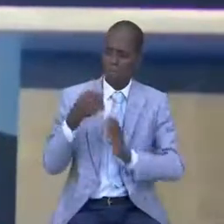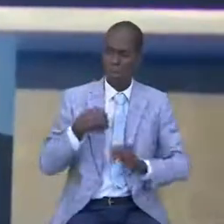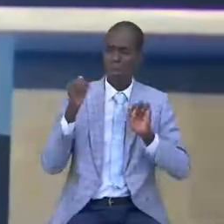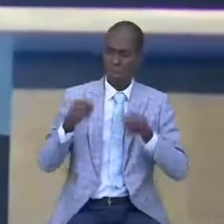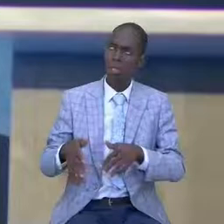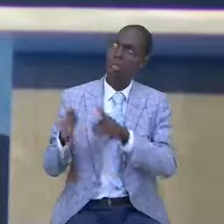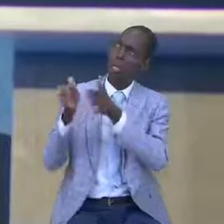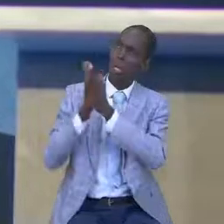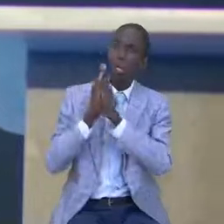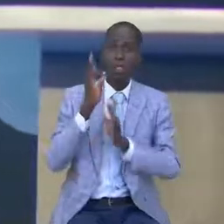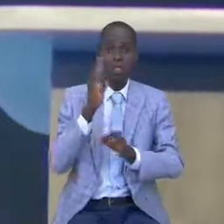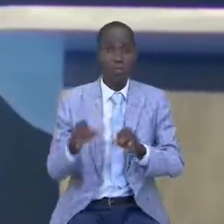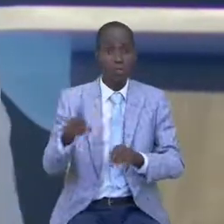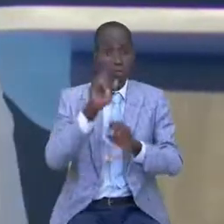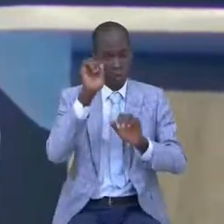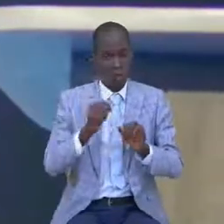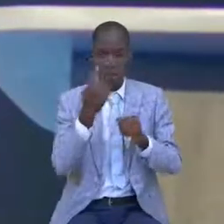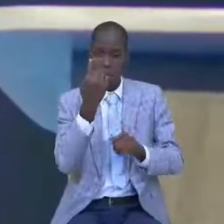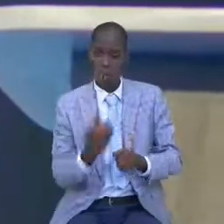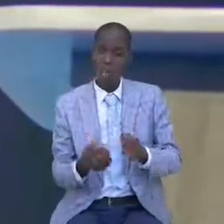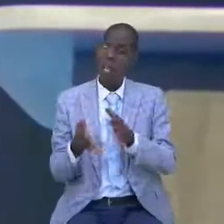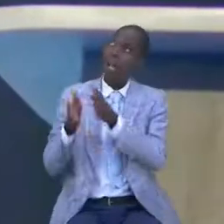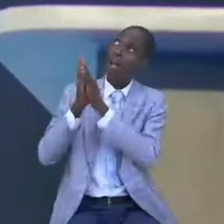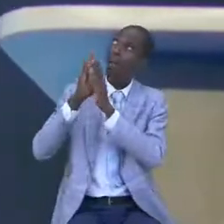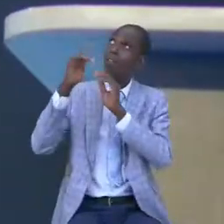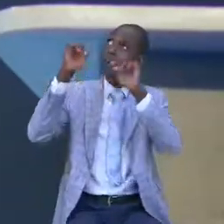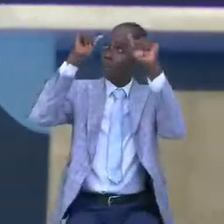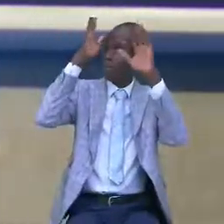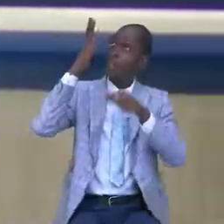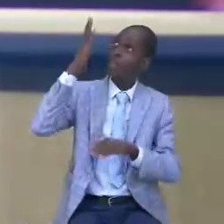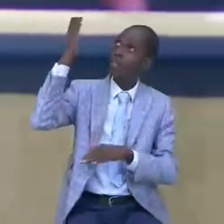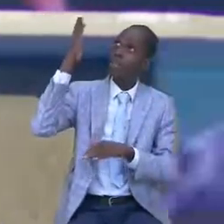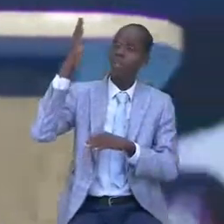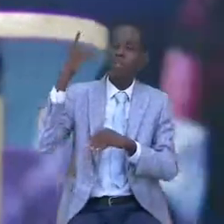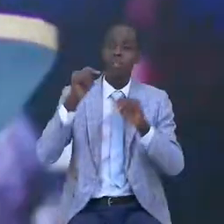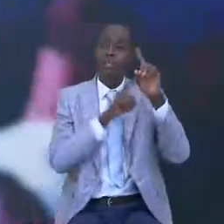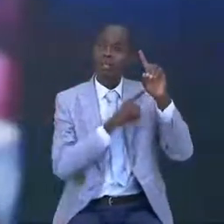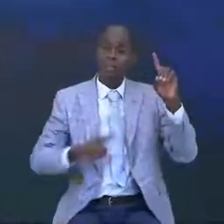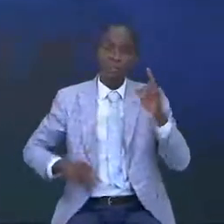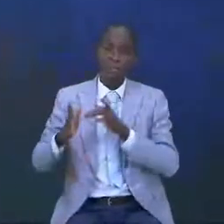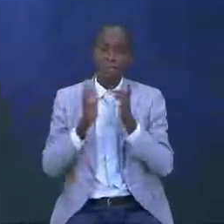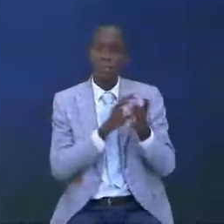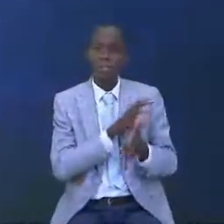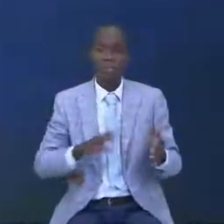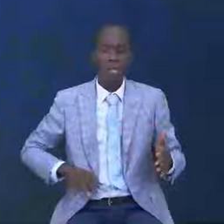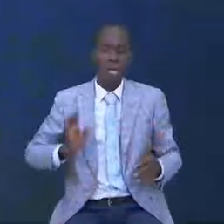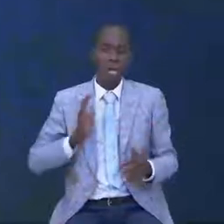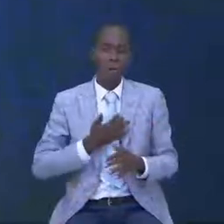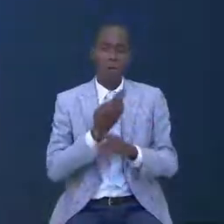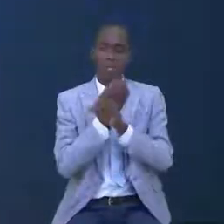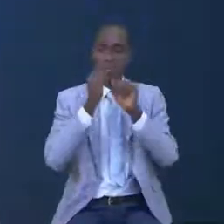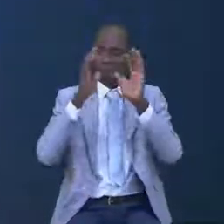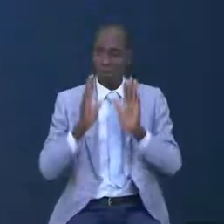peux demander, tout le monde peut demander. Toi aussi tu peux demander, je peux demander. Si seulement tu peux demander, si vous demandez quelque